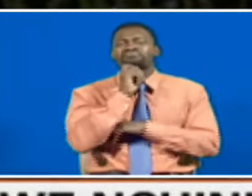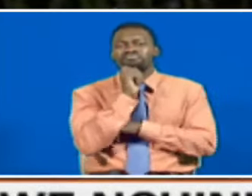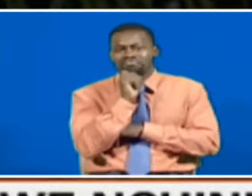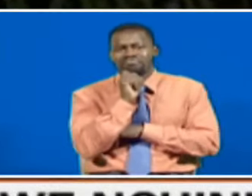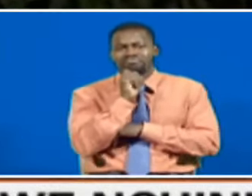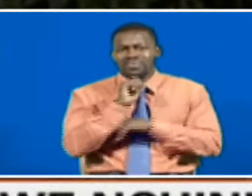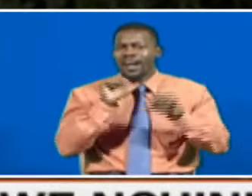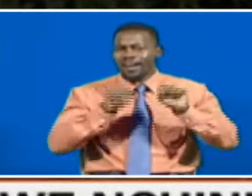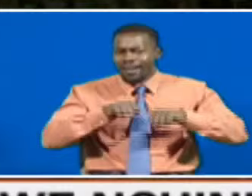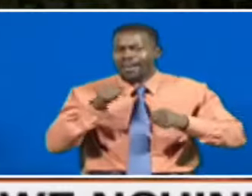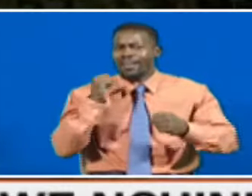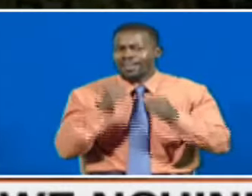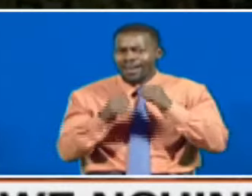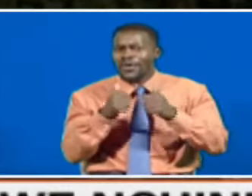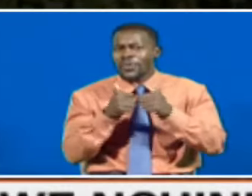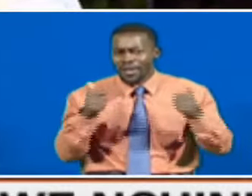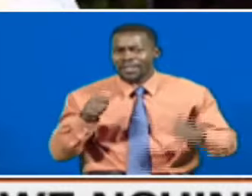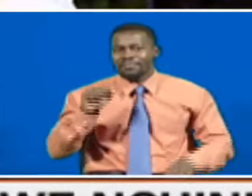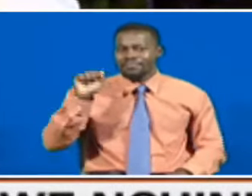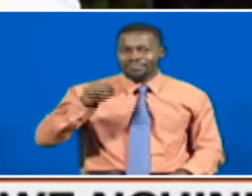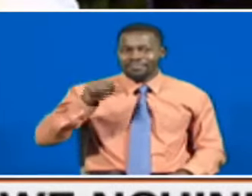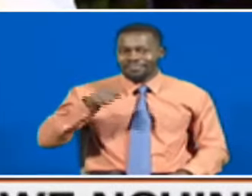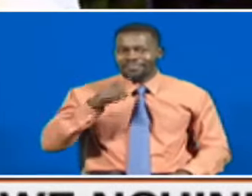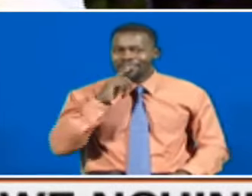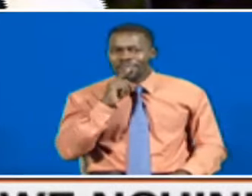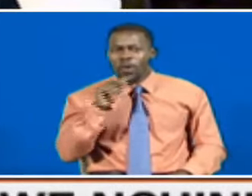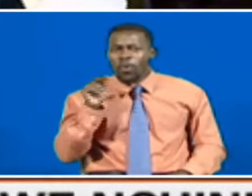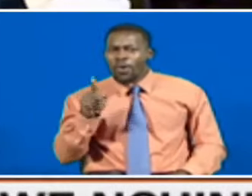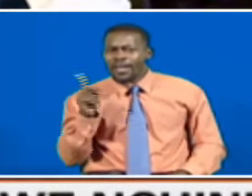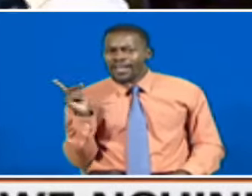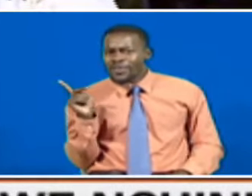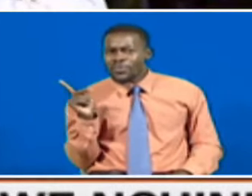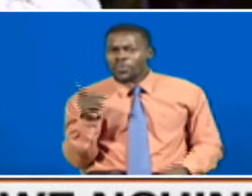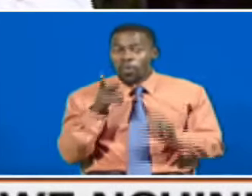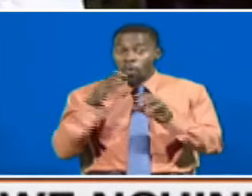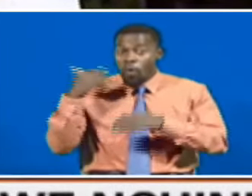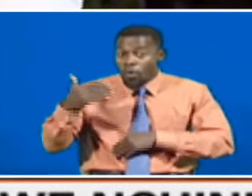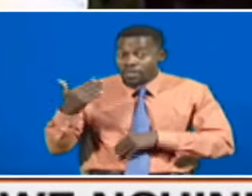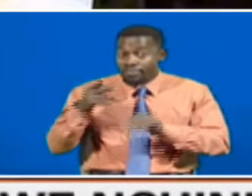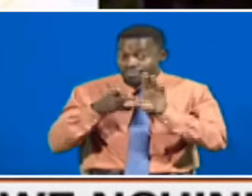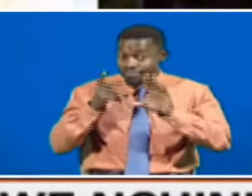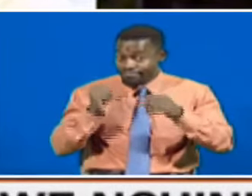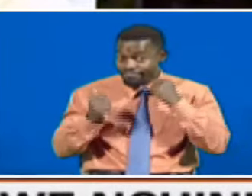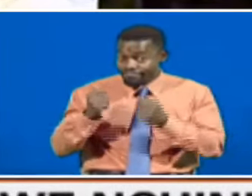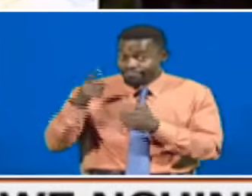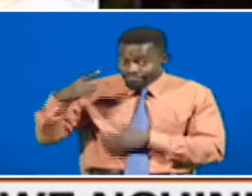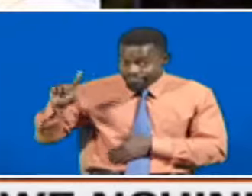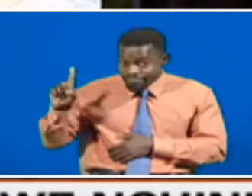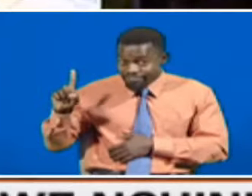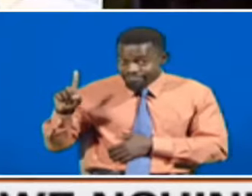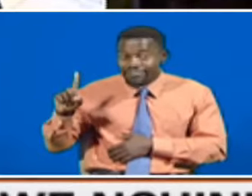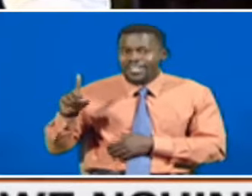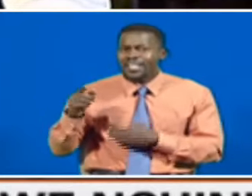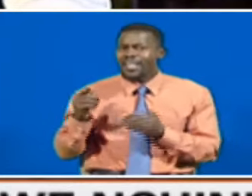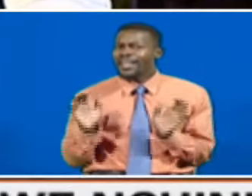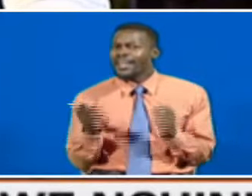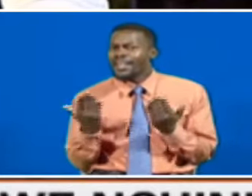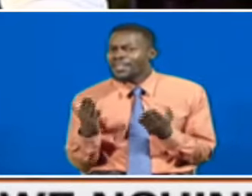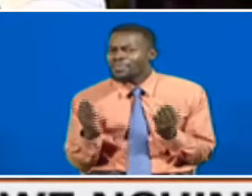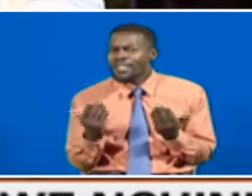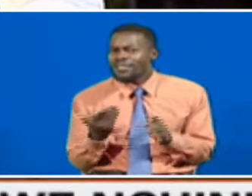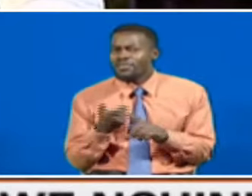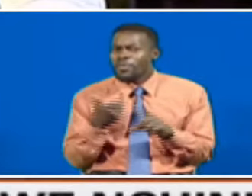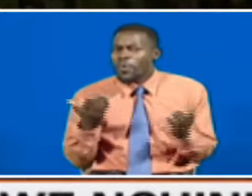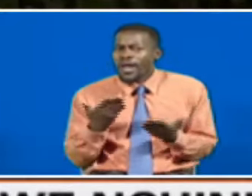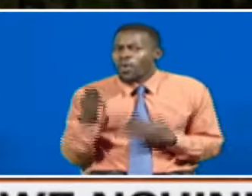kukimbia. Ya. Mutisha wako uliutoa wapi wakati ulipokuwa ukishiriki katika mbio hizi? Well, mutisha yangu nilitoa